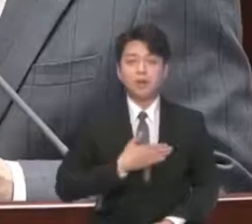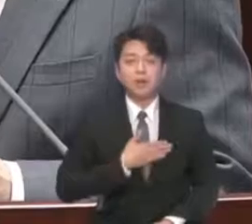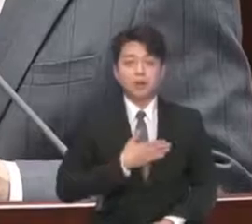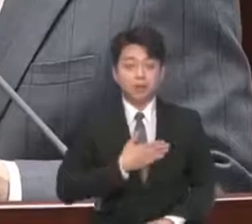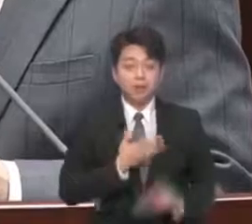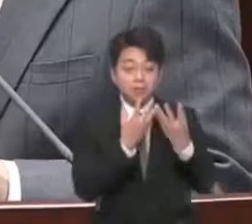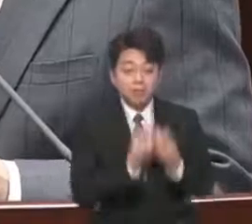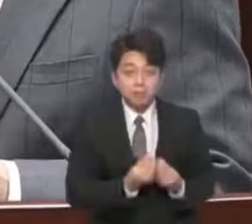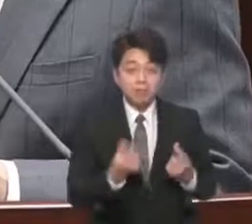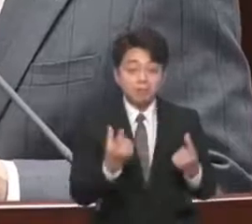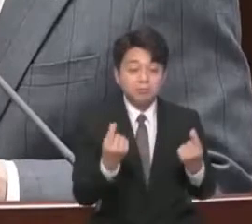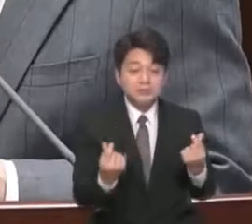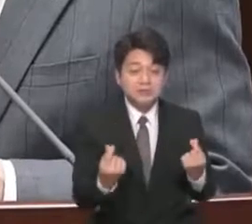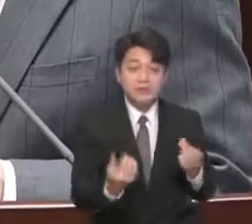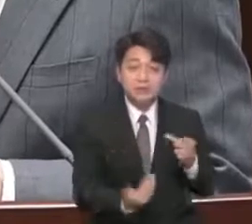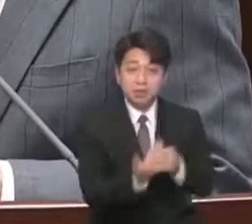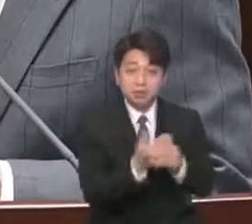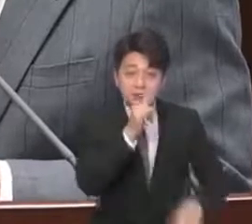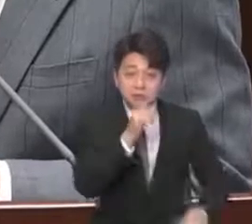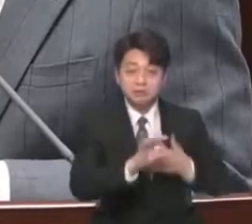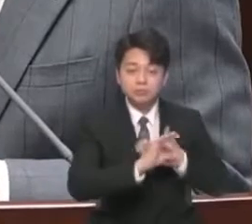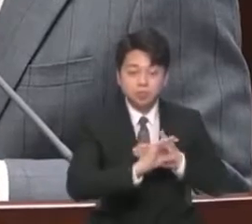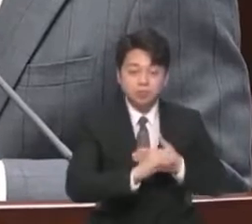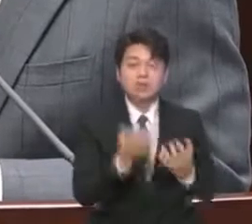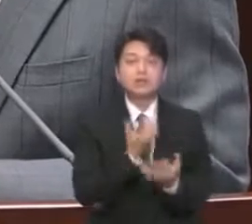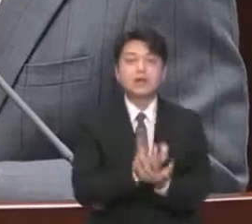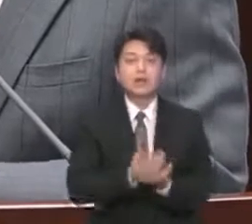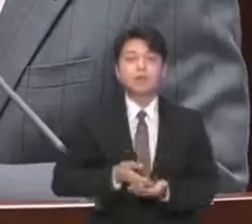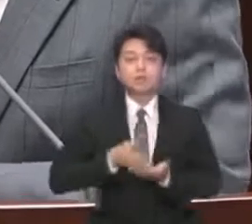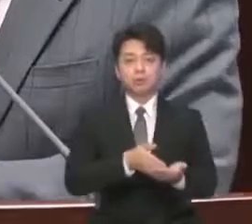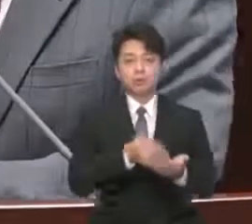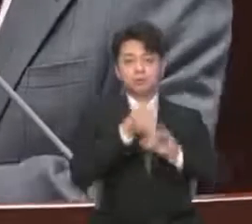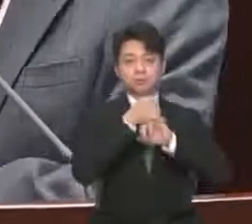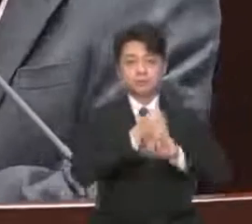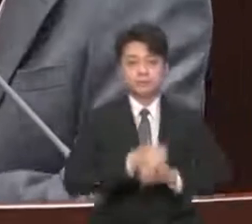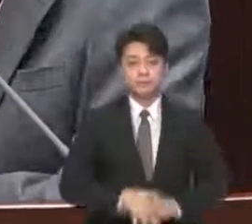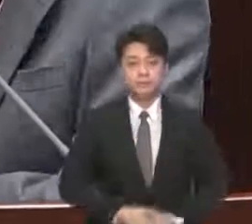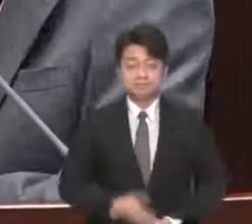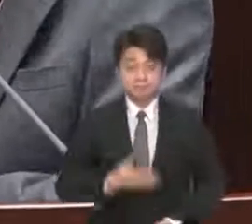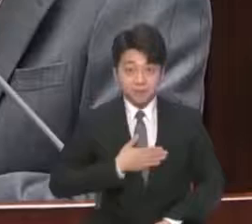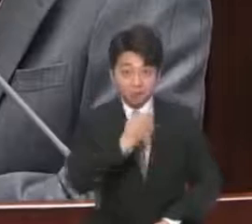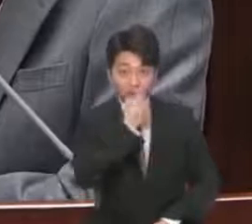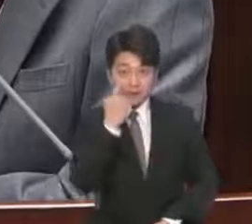있도록 제가 그렇게 조치를 하겠습니다. 제가 확인한 바로는